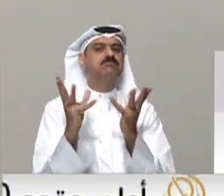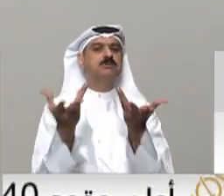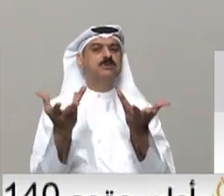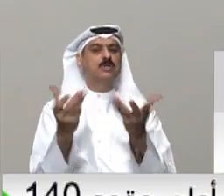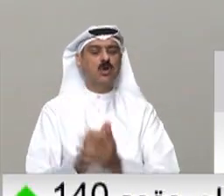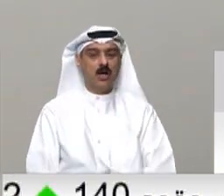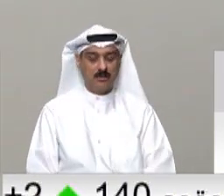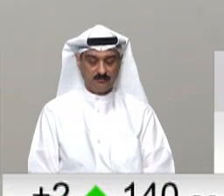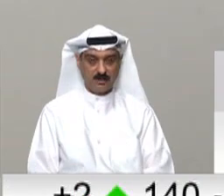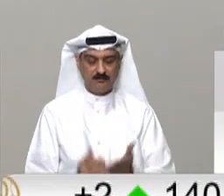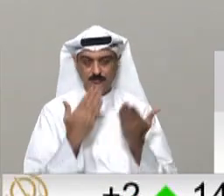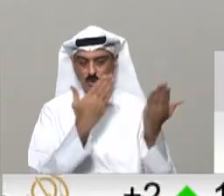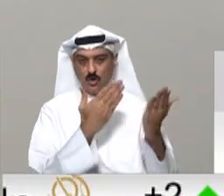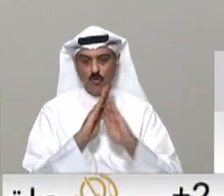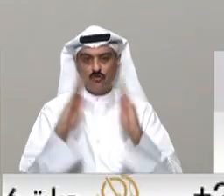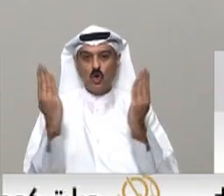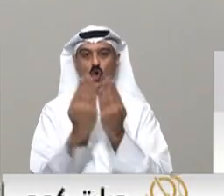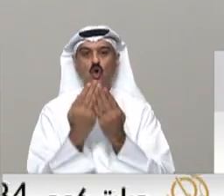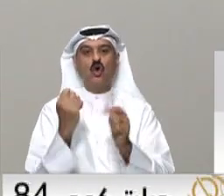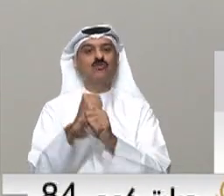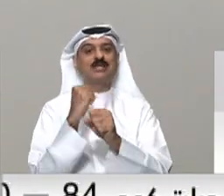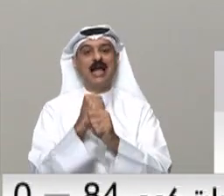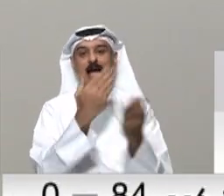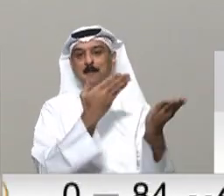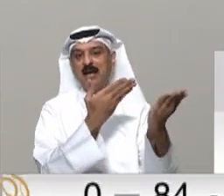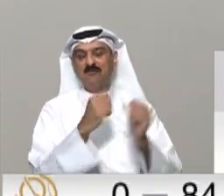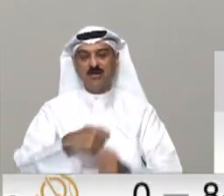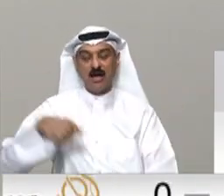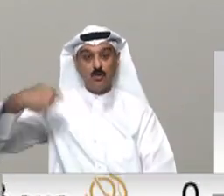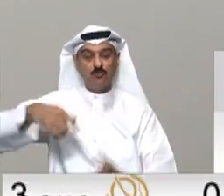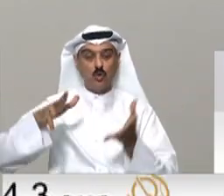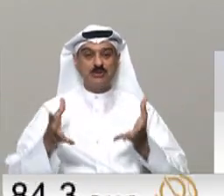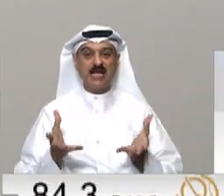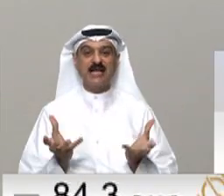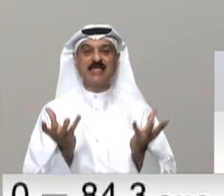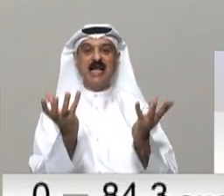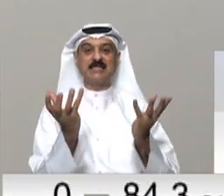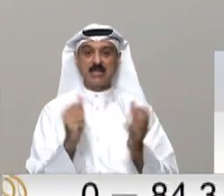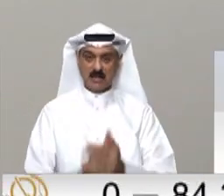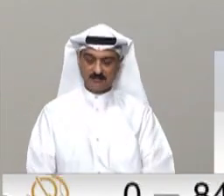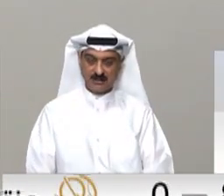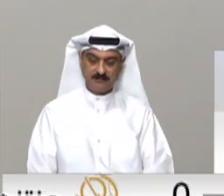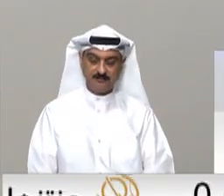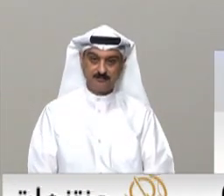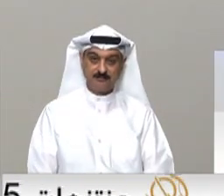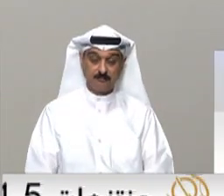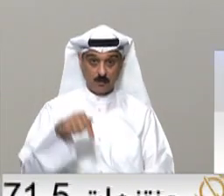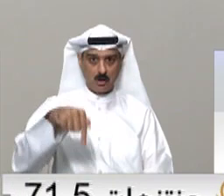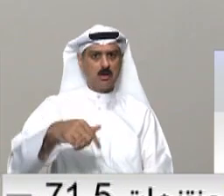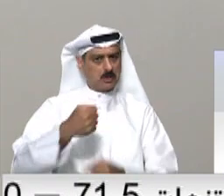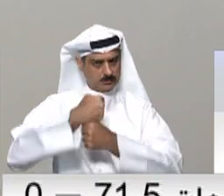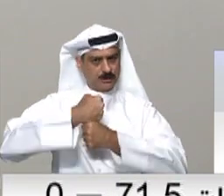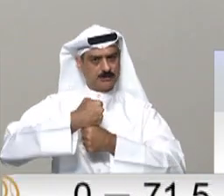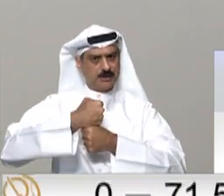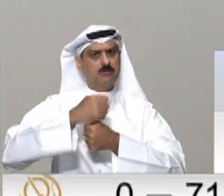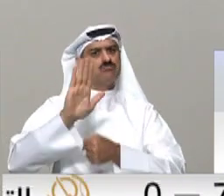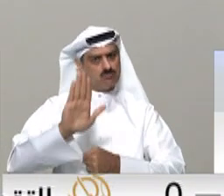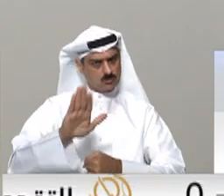غرفه يعني العمليات في وزاره الاشغال العامه، وتاكيدكم يعني لجاهزيه